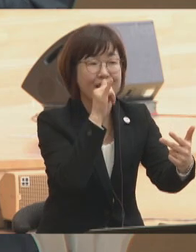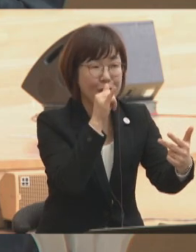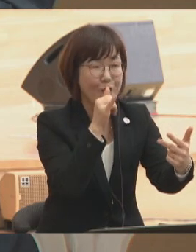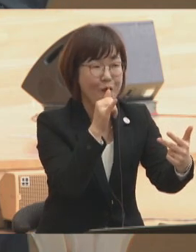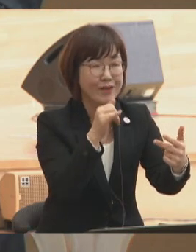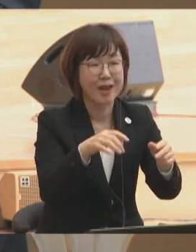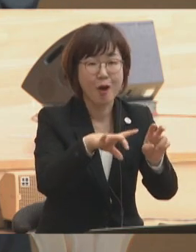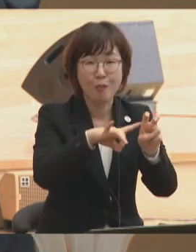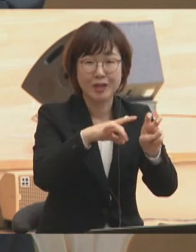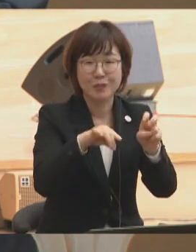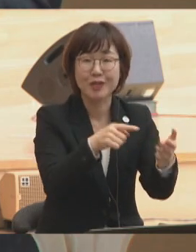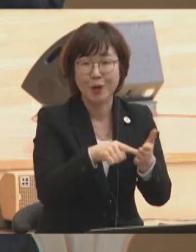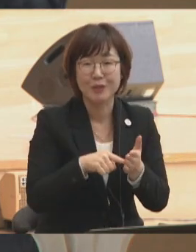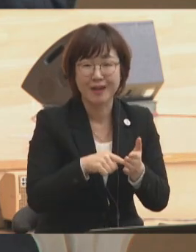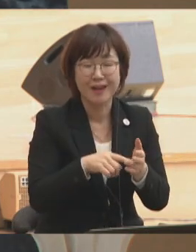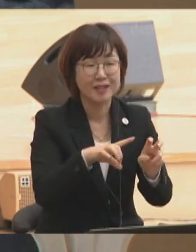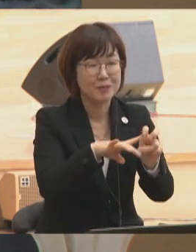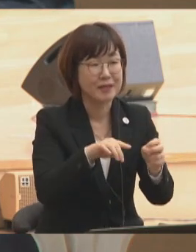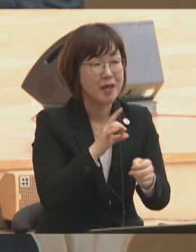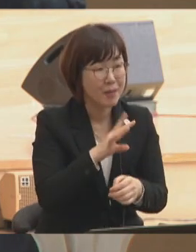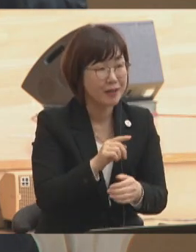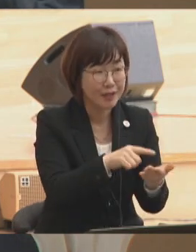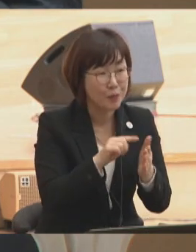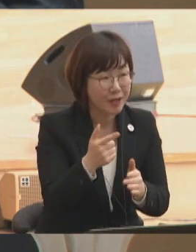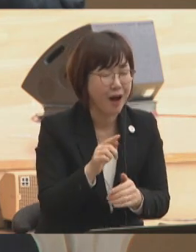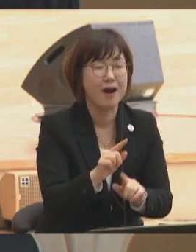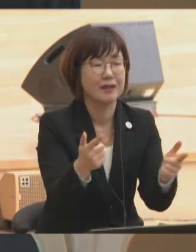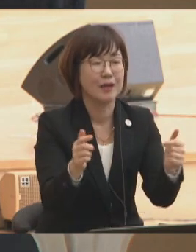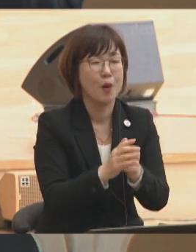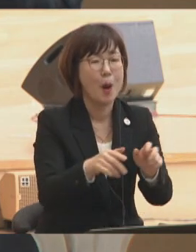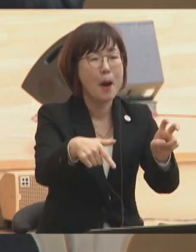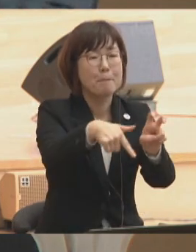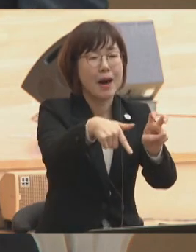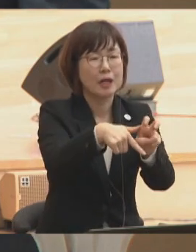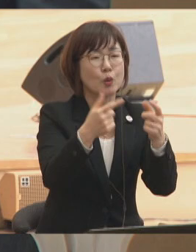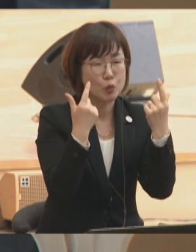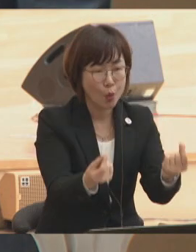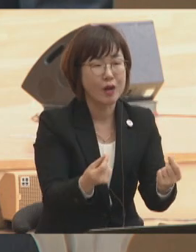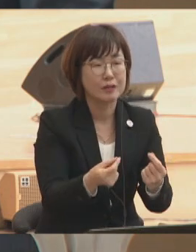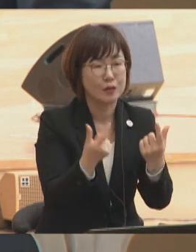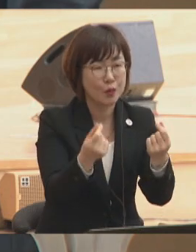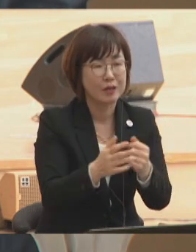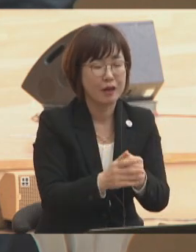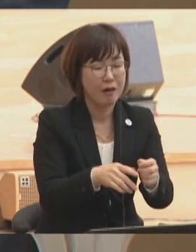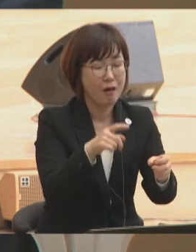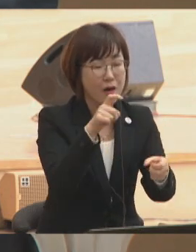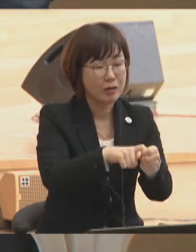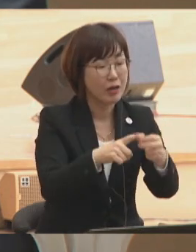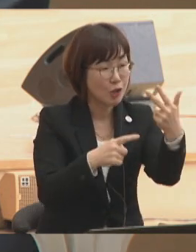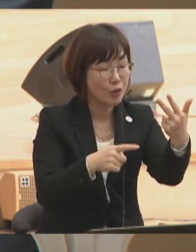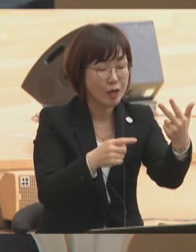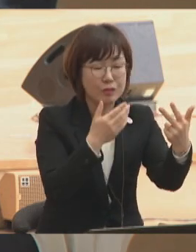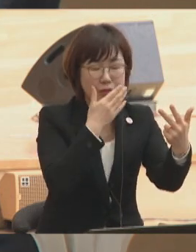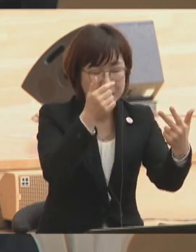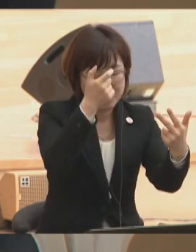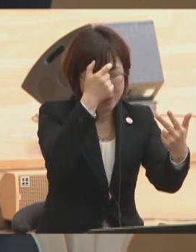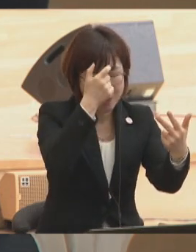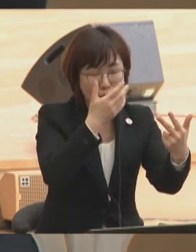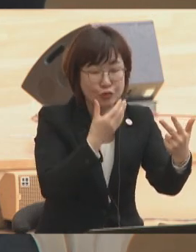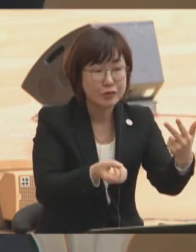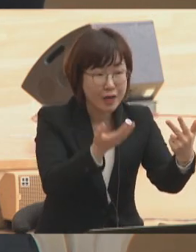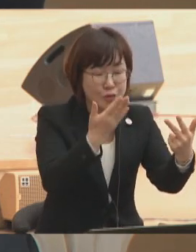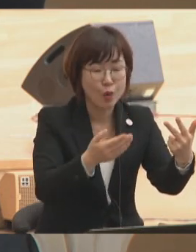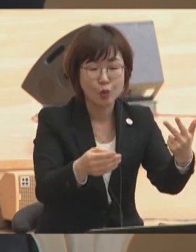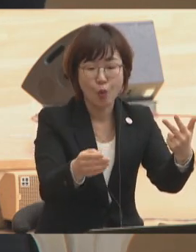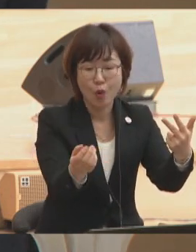마태복음에 나와요. 그럼 마태복음만 그렇냐? 그렇지도 않아요. 마가복음도 똑같아요. 떡 일곱 개를 가지사 축사하시고 또 작은